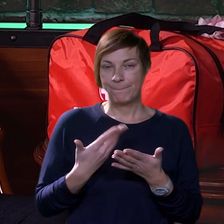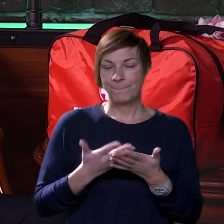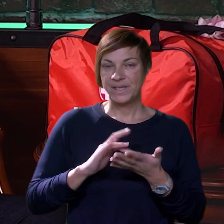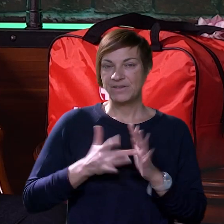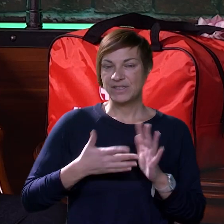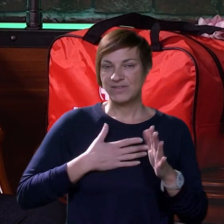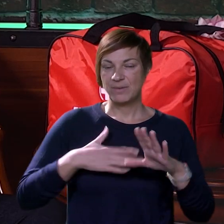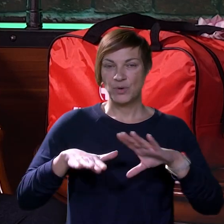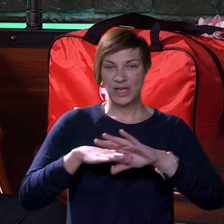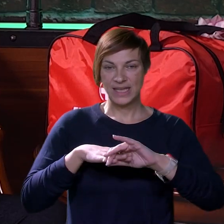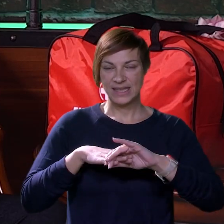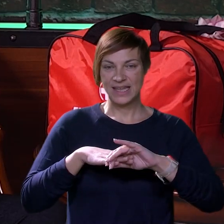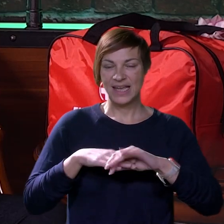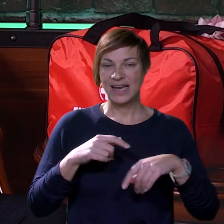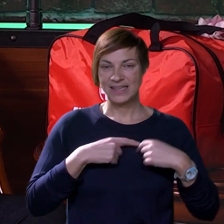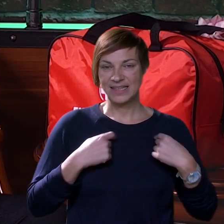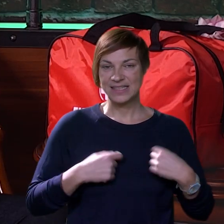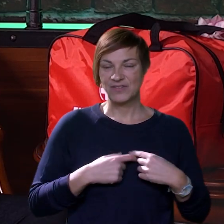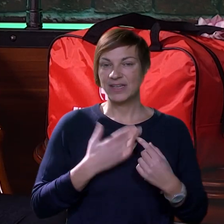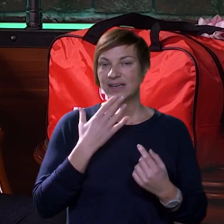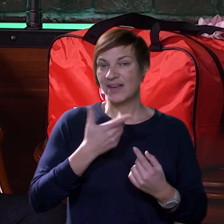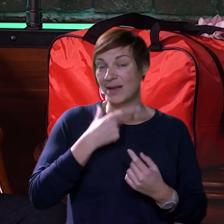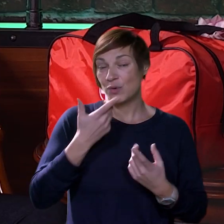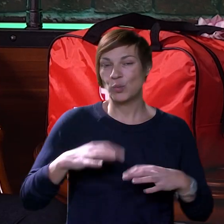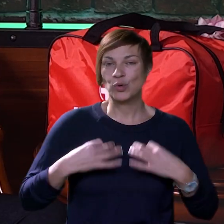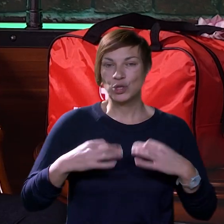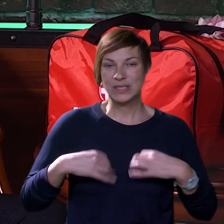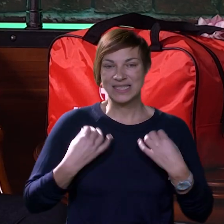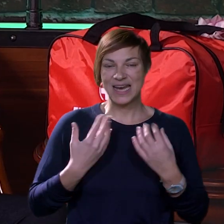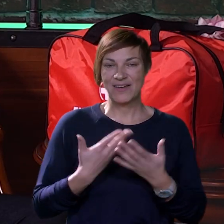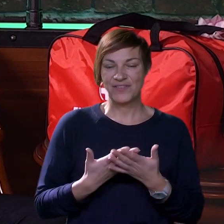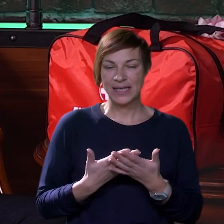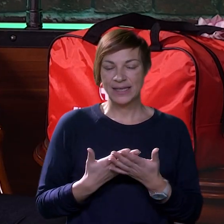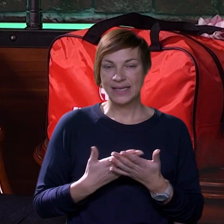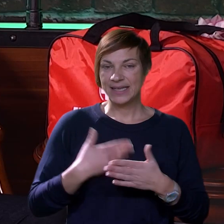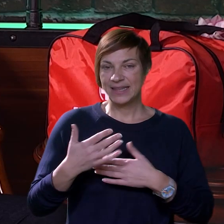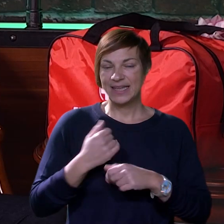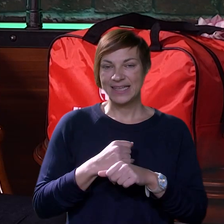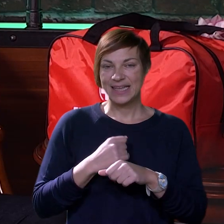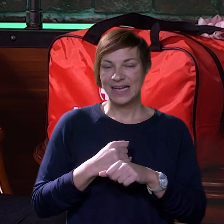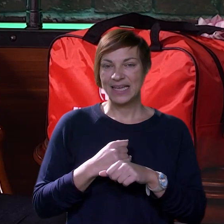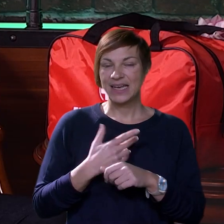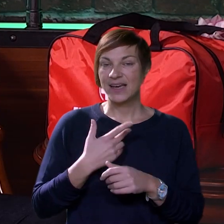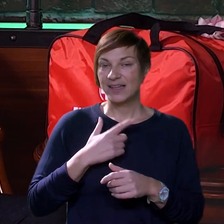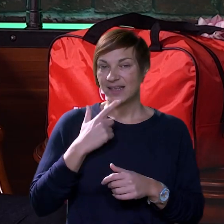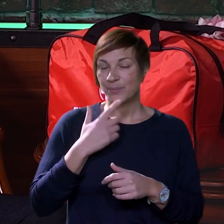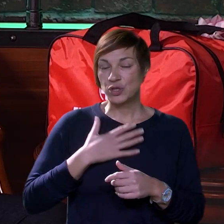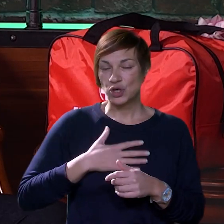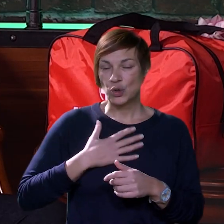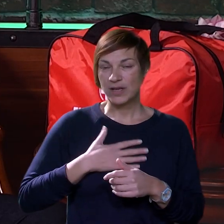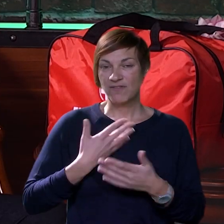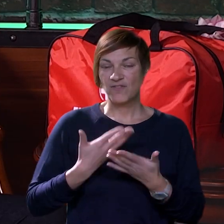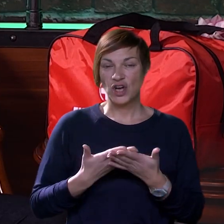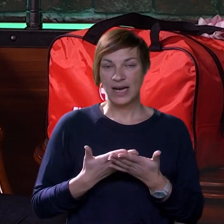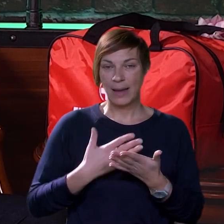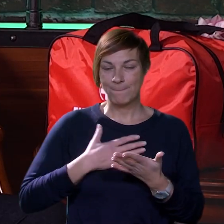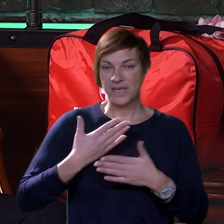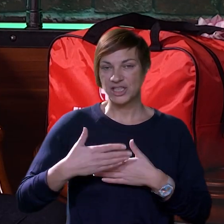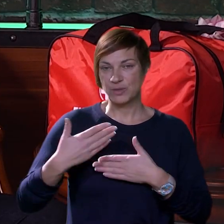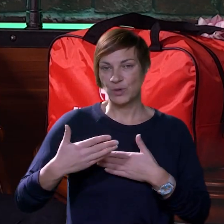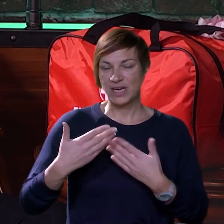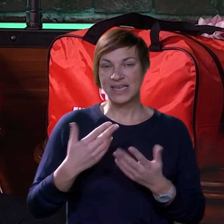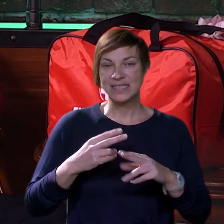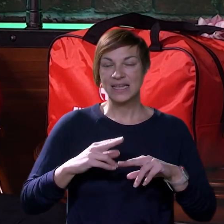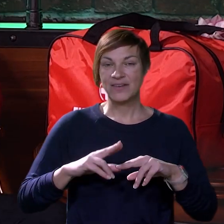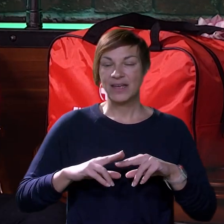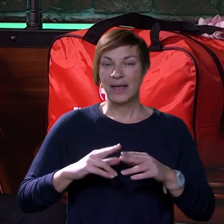da svi moji djelatnici i volonteri budu, hvala Bogu, zdravi, da i dalje rade onaj posao koji vole. Mi ćemo